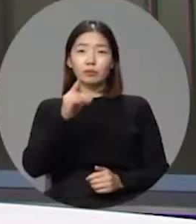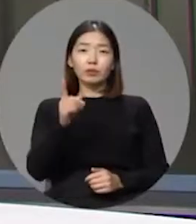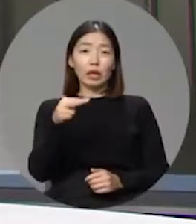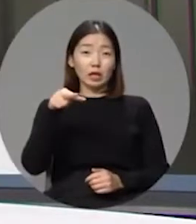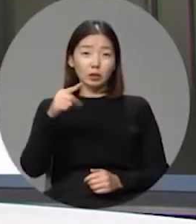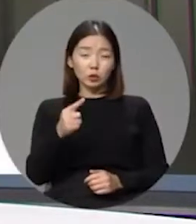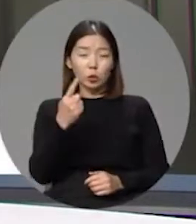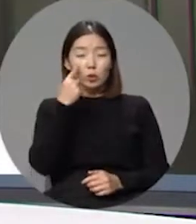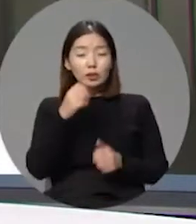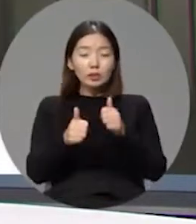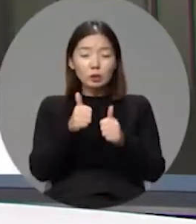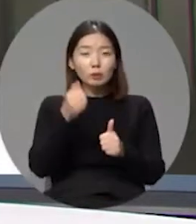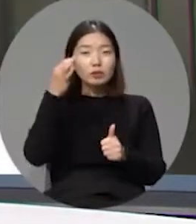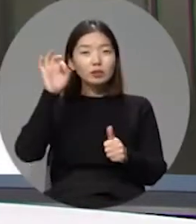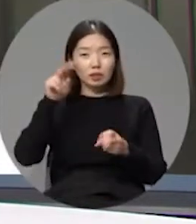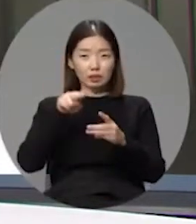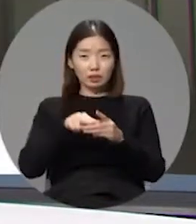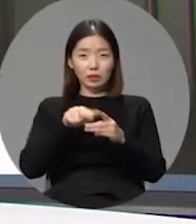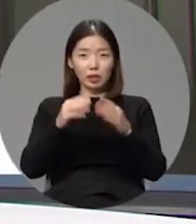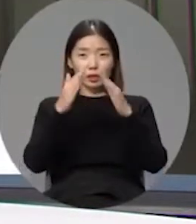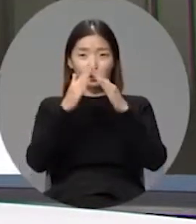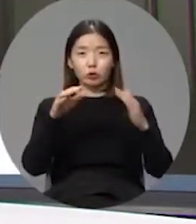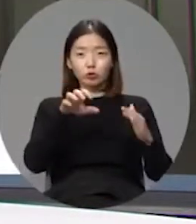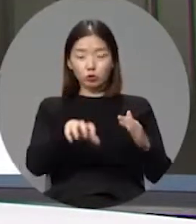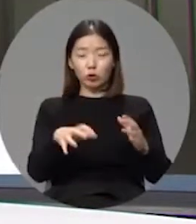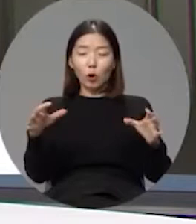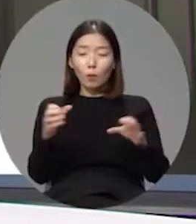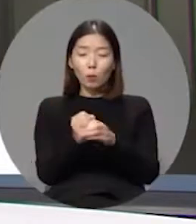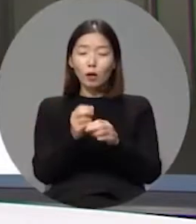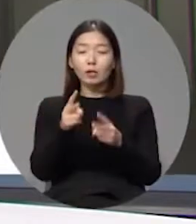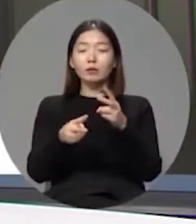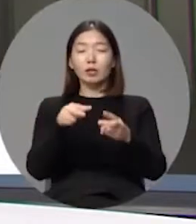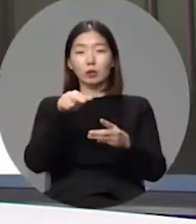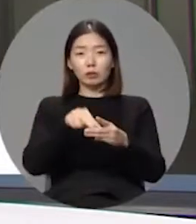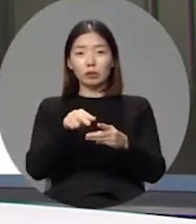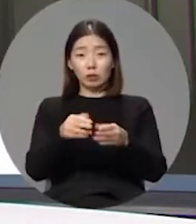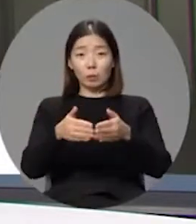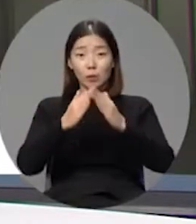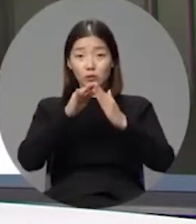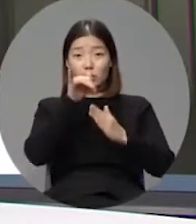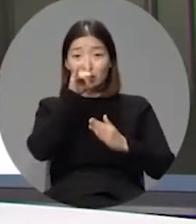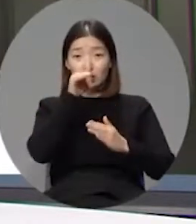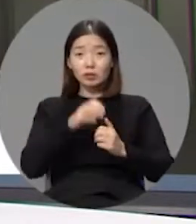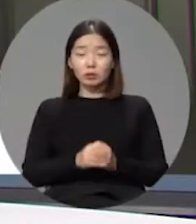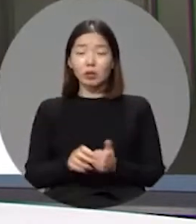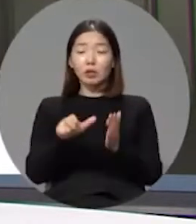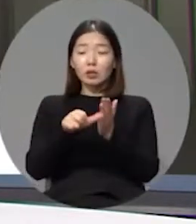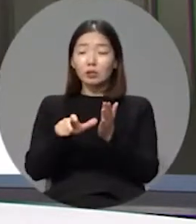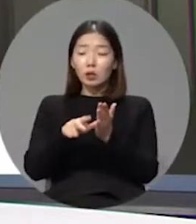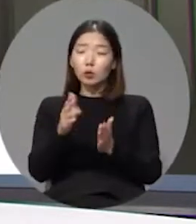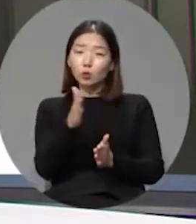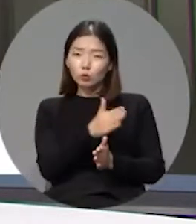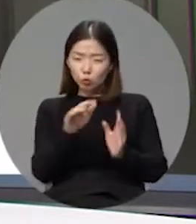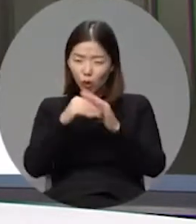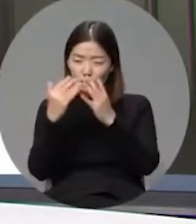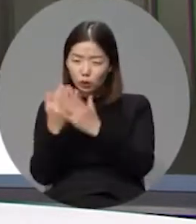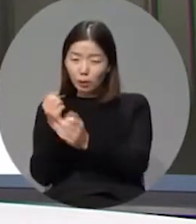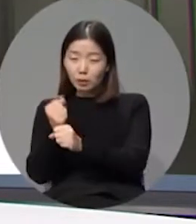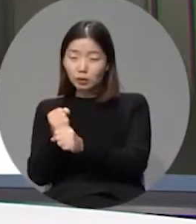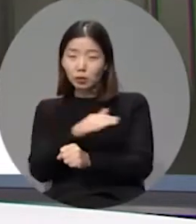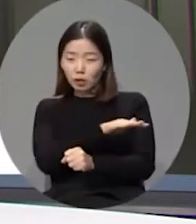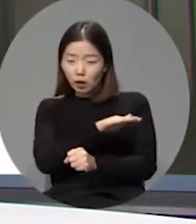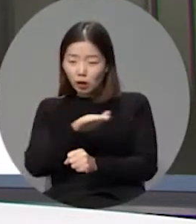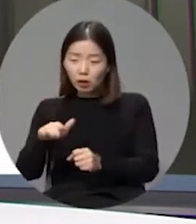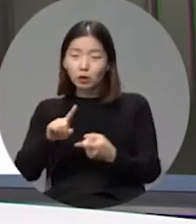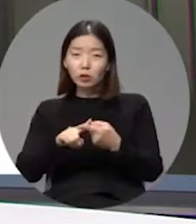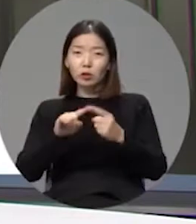탄소 소재를 시험 인증하는 센터가 전주 첨단 복합산업단지에 구축됐습니다. 재료부터 완제품까지 전